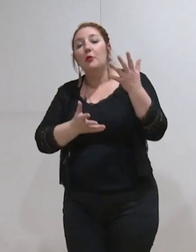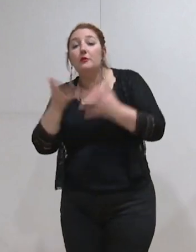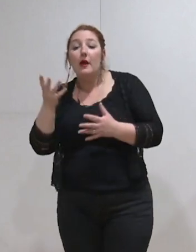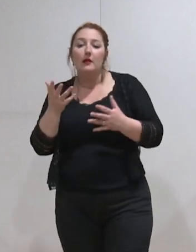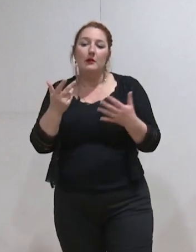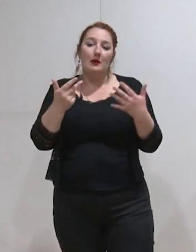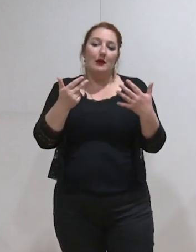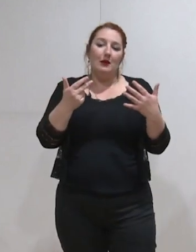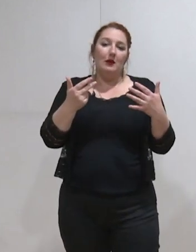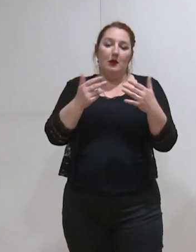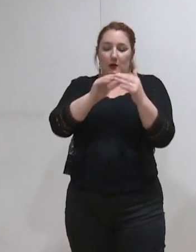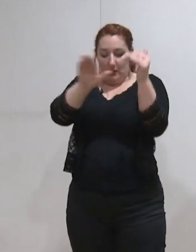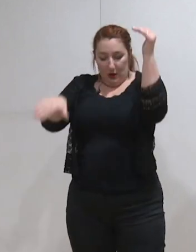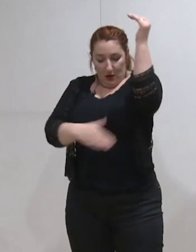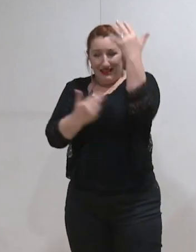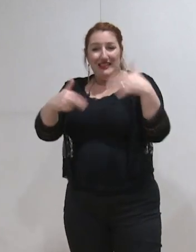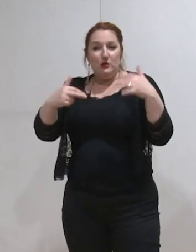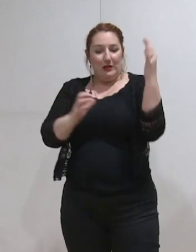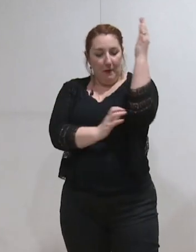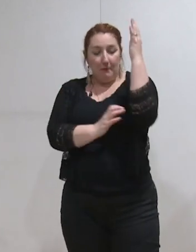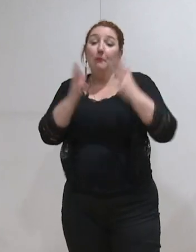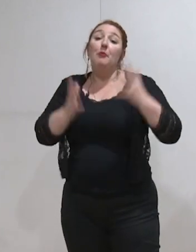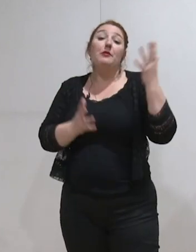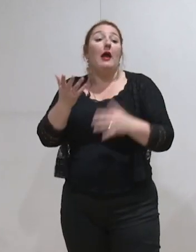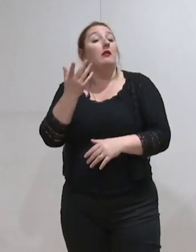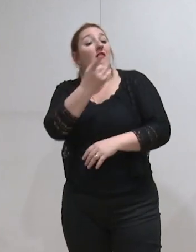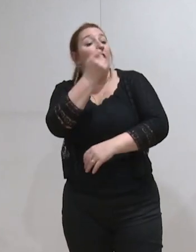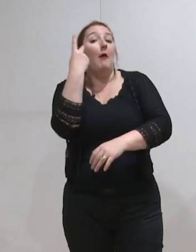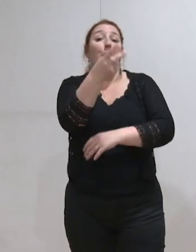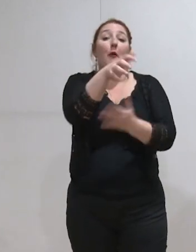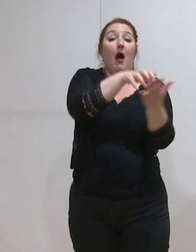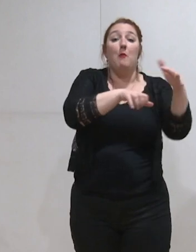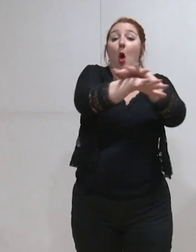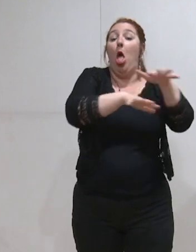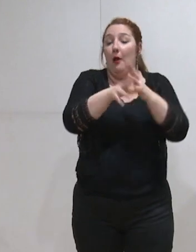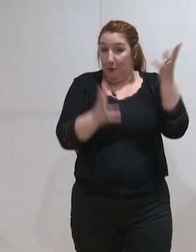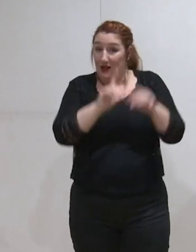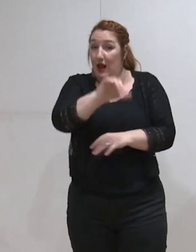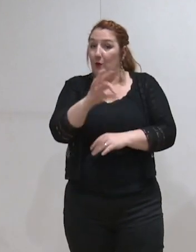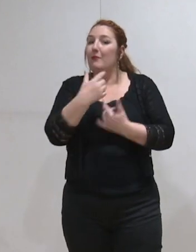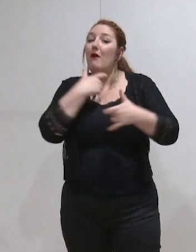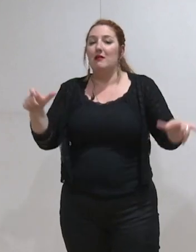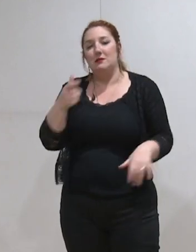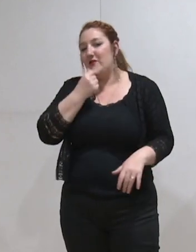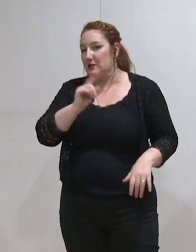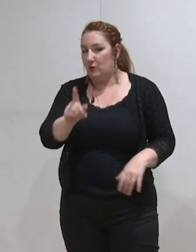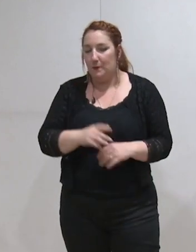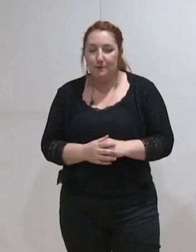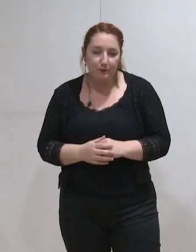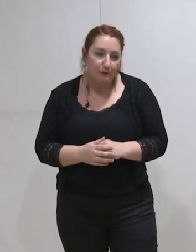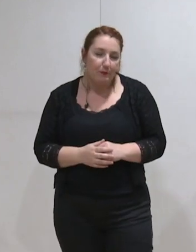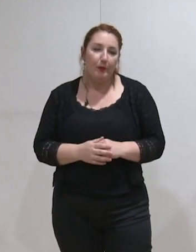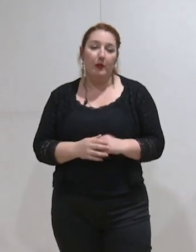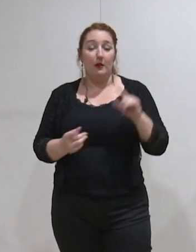au 18e alinéa de je ne sais quel rapport c'est possible mais c'est pas facilement accessible ces envenants aux conventions doivent